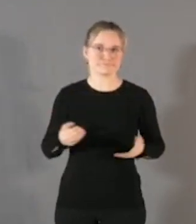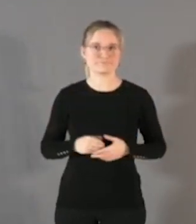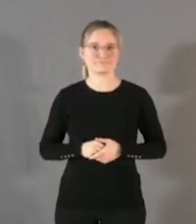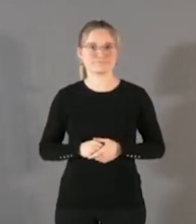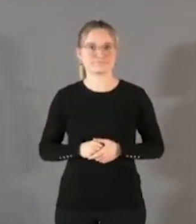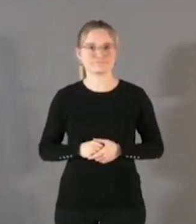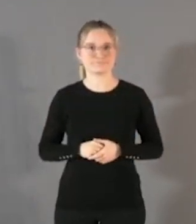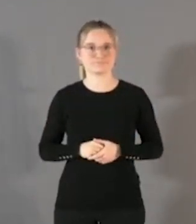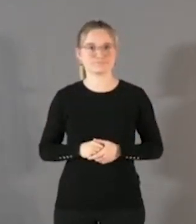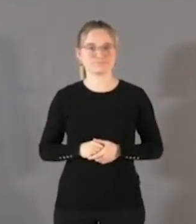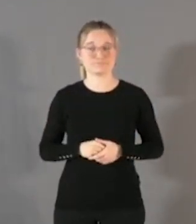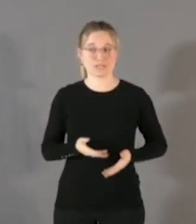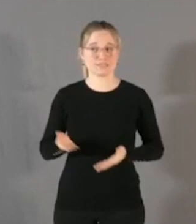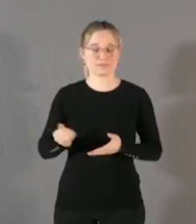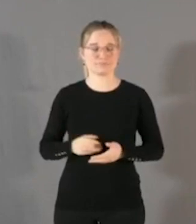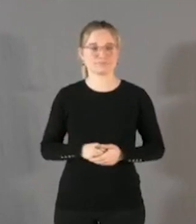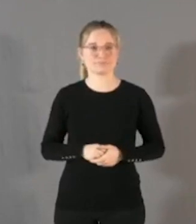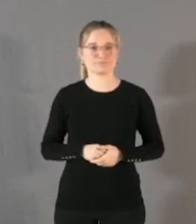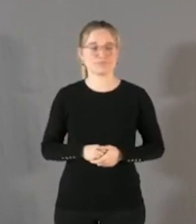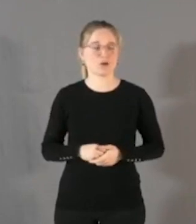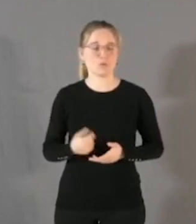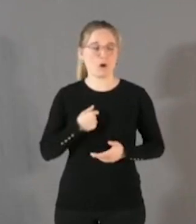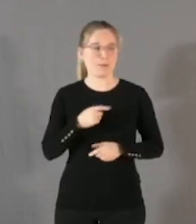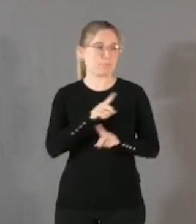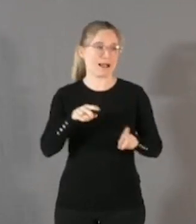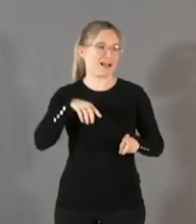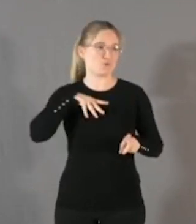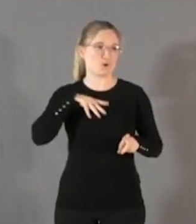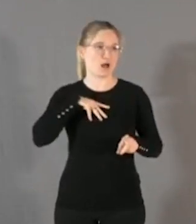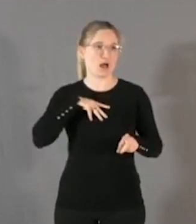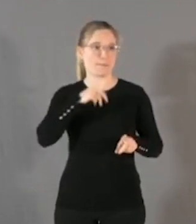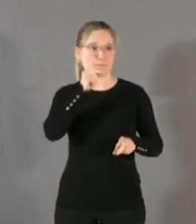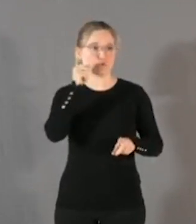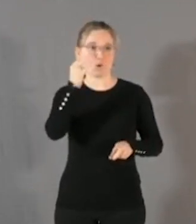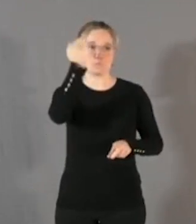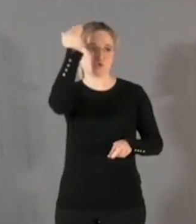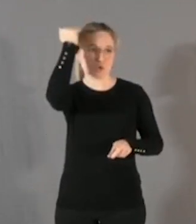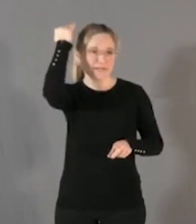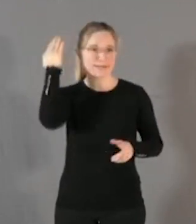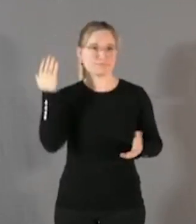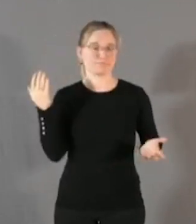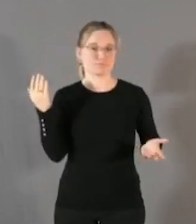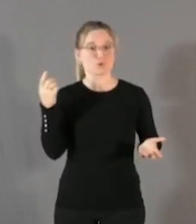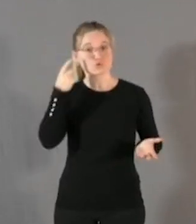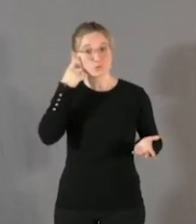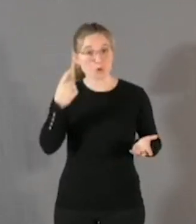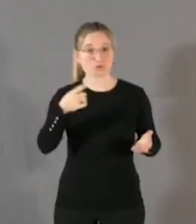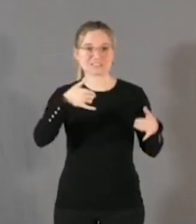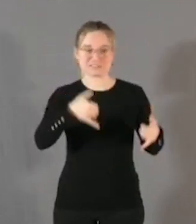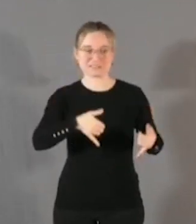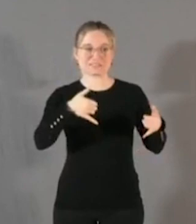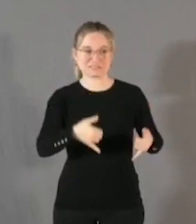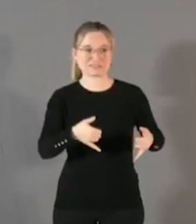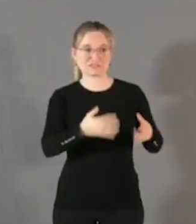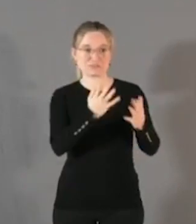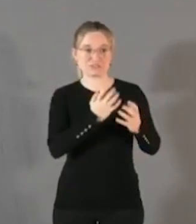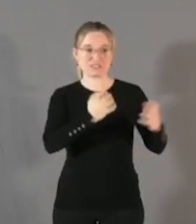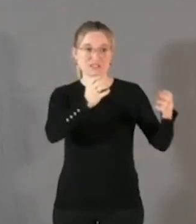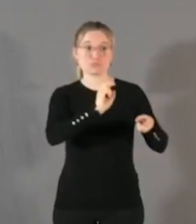Allez-y. Je ne suis pas l'avocat de Renaud Muselier. Je crois qu'ici, il en est quelques-uns qui sont ou qui devraient